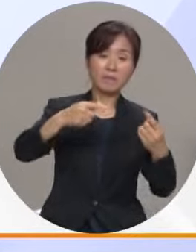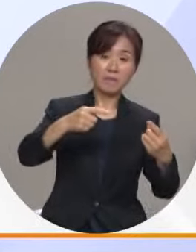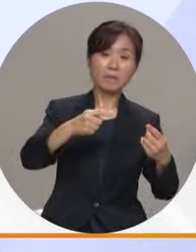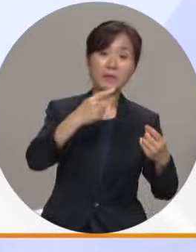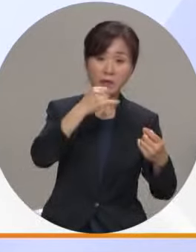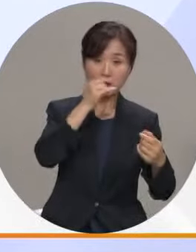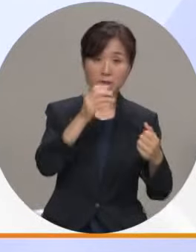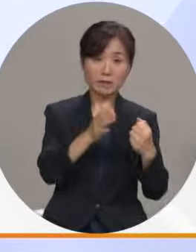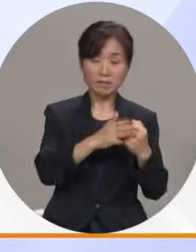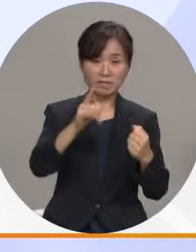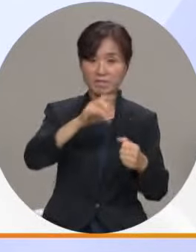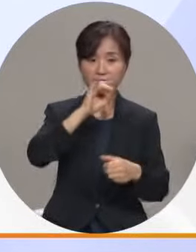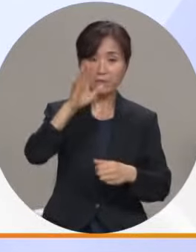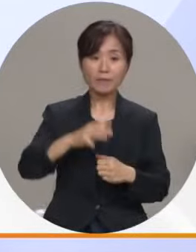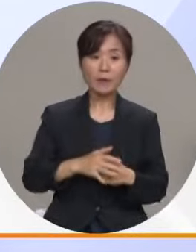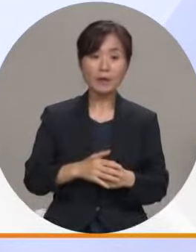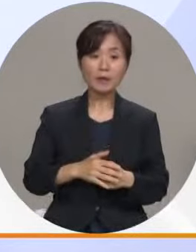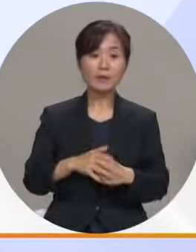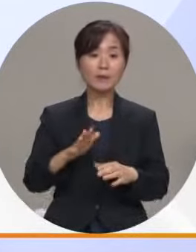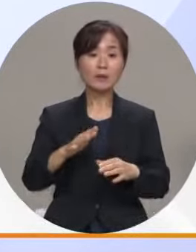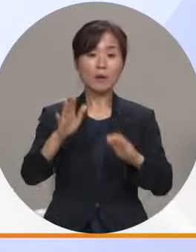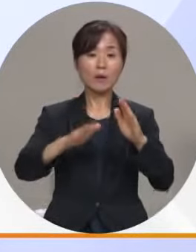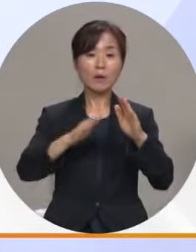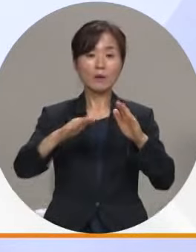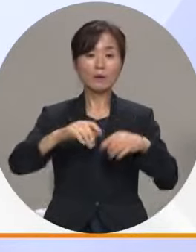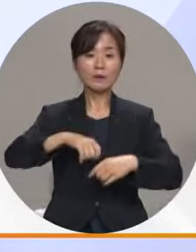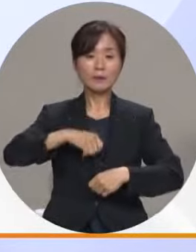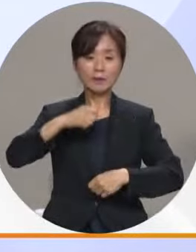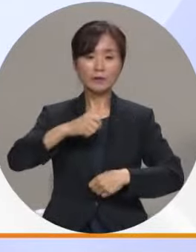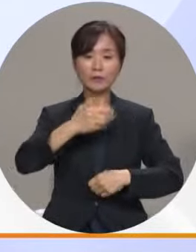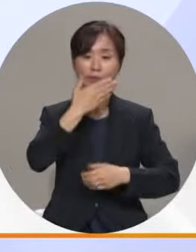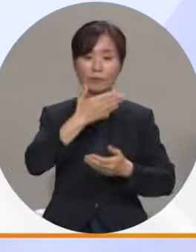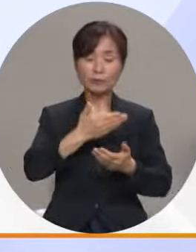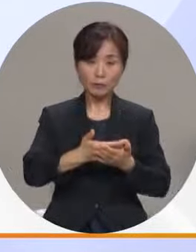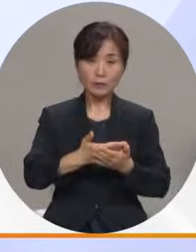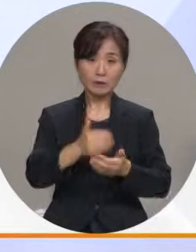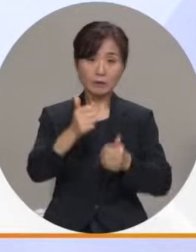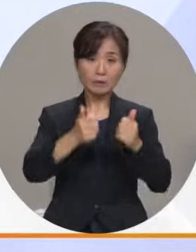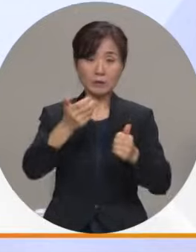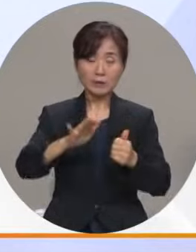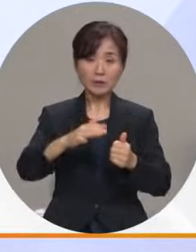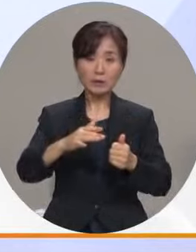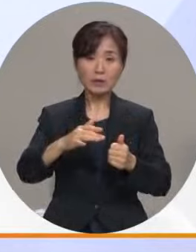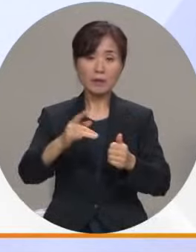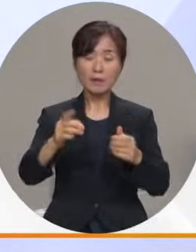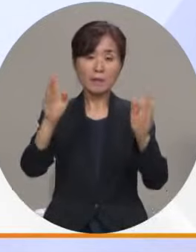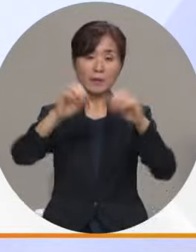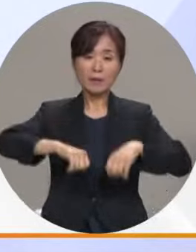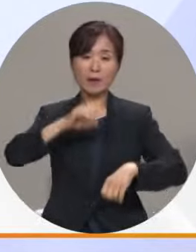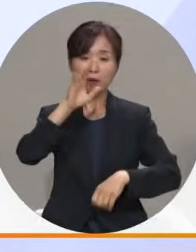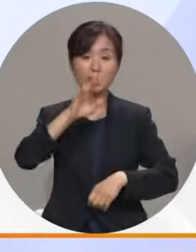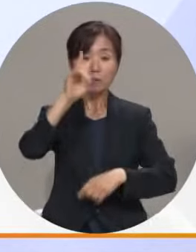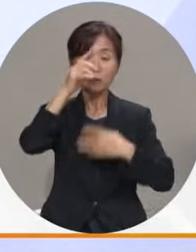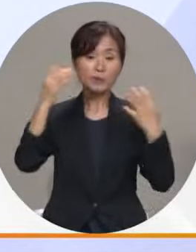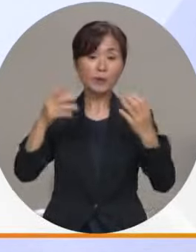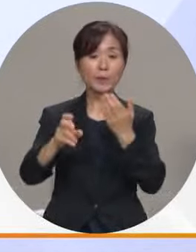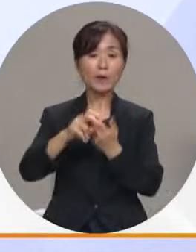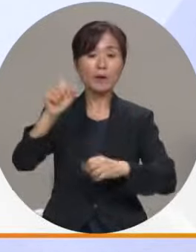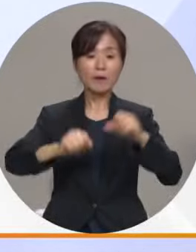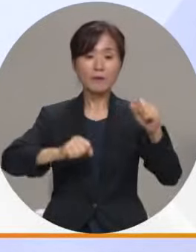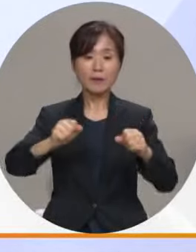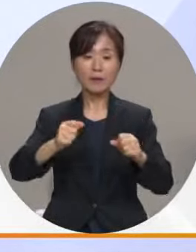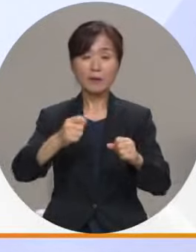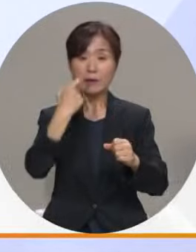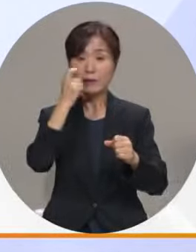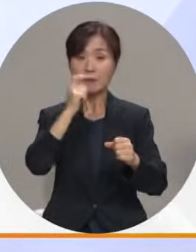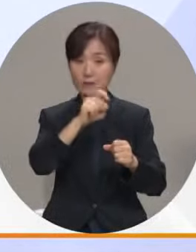더 이상 용납되어서는 안 될 것입니다 정부는 위법행위가 확인된 교사들에 대해 관련 법령에